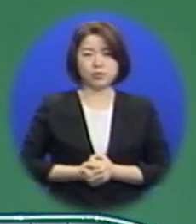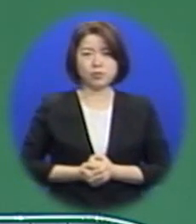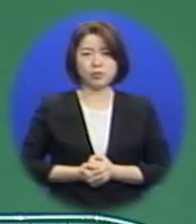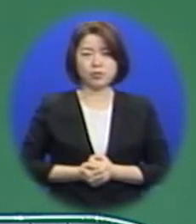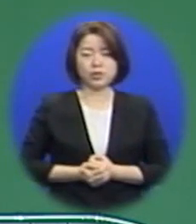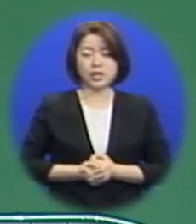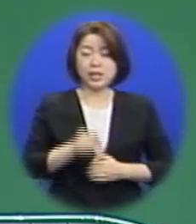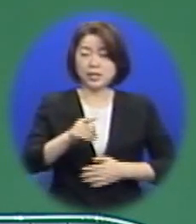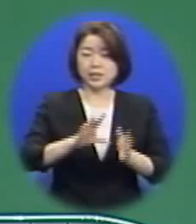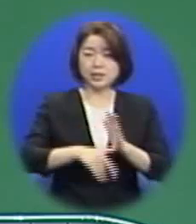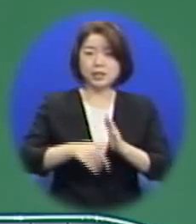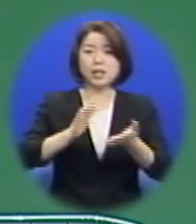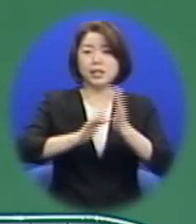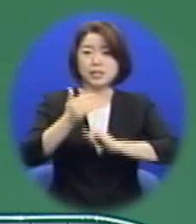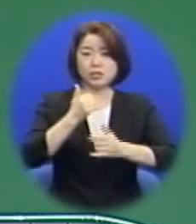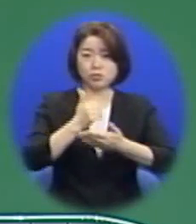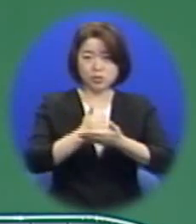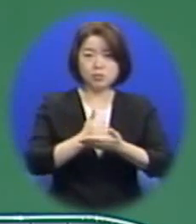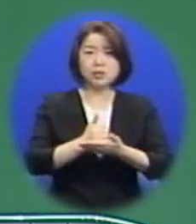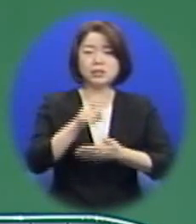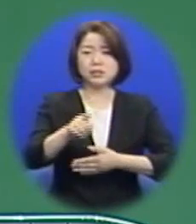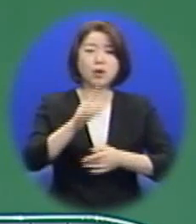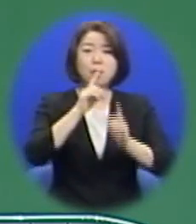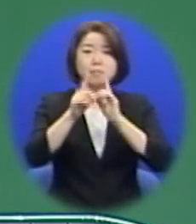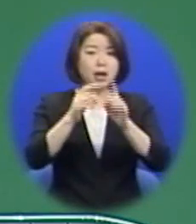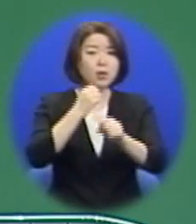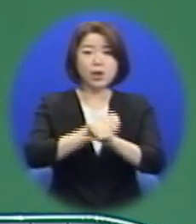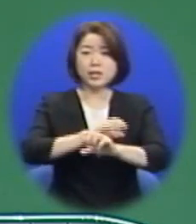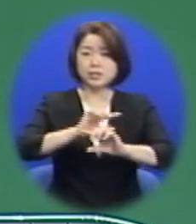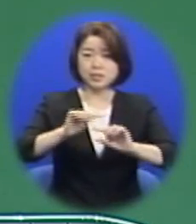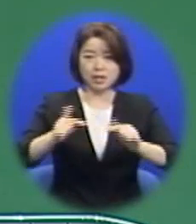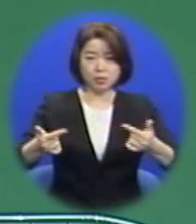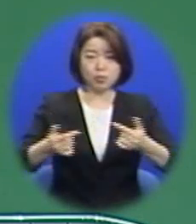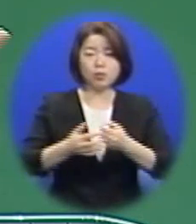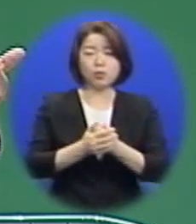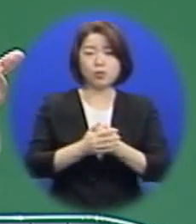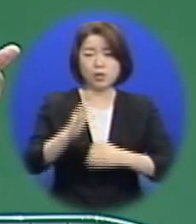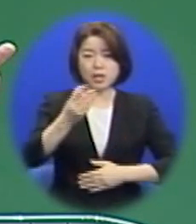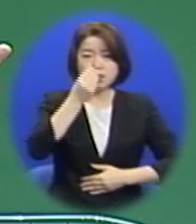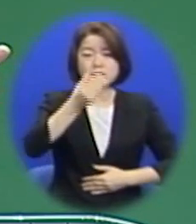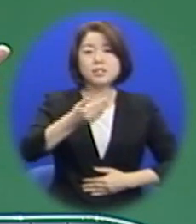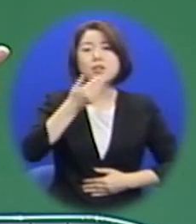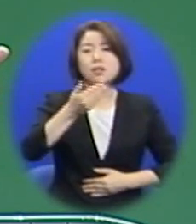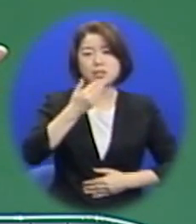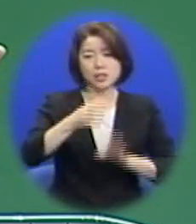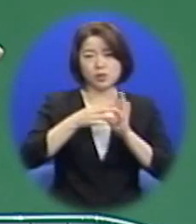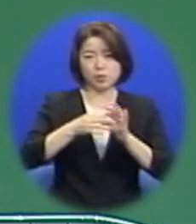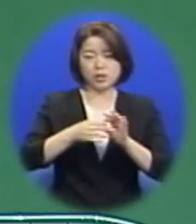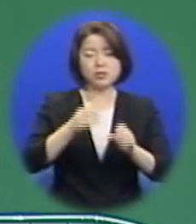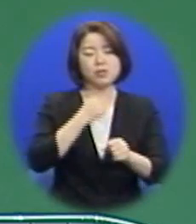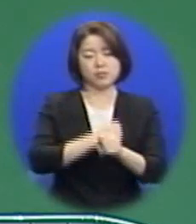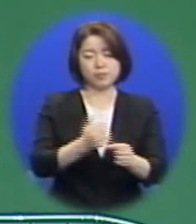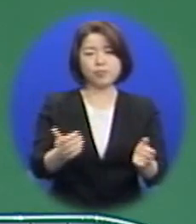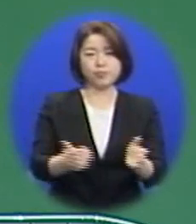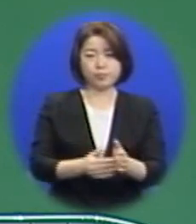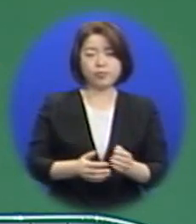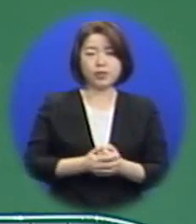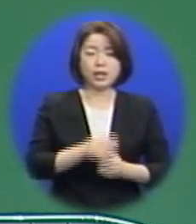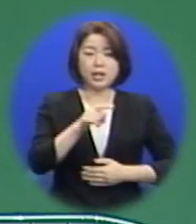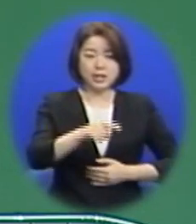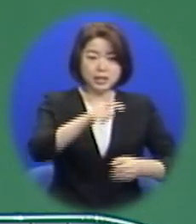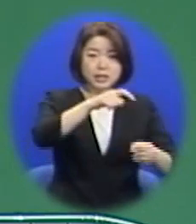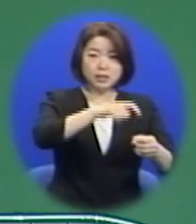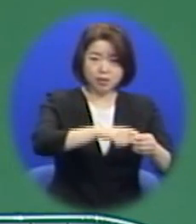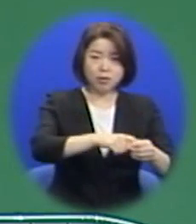그때 예수님께서는 그걸 말로 하지 않으시고 성찬을 하셨습니다. 그러면서 이 떡을